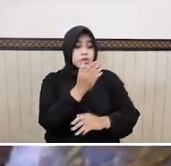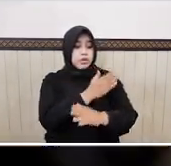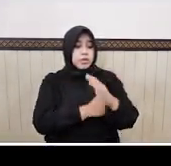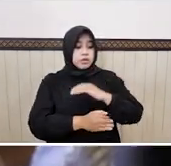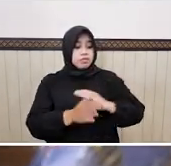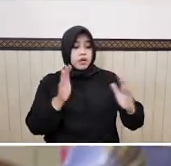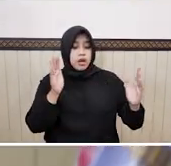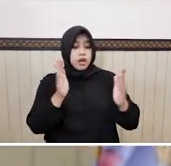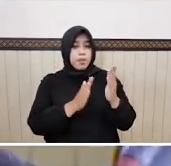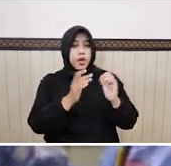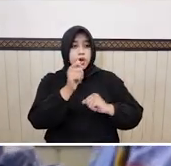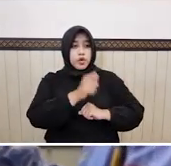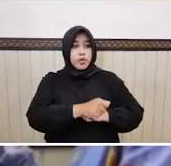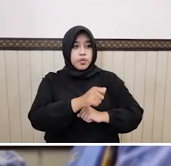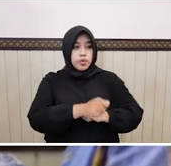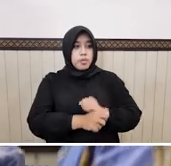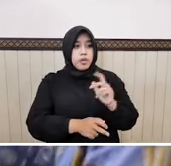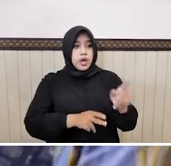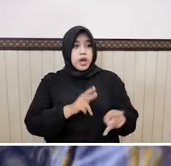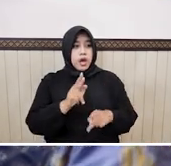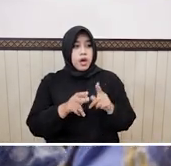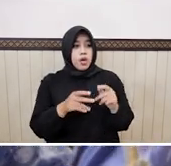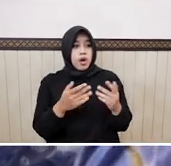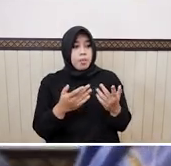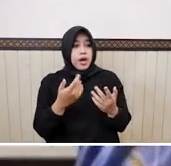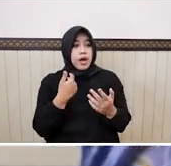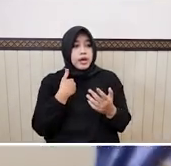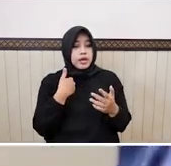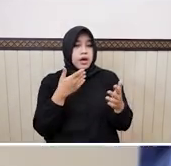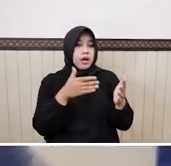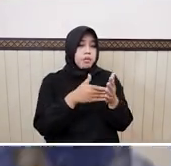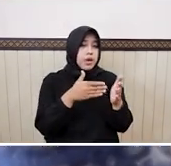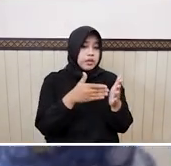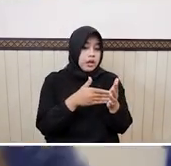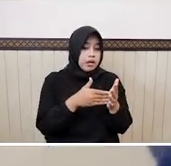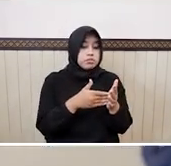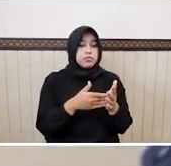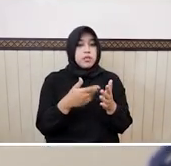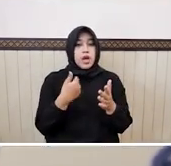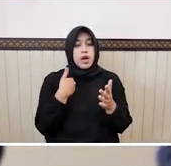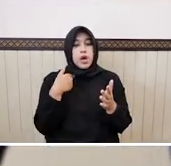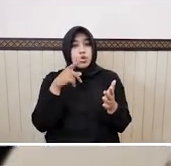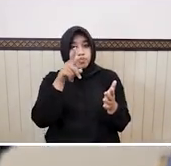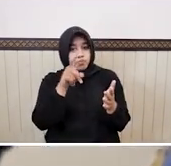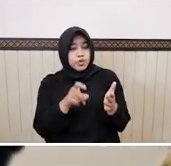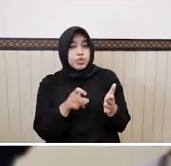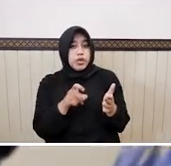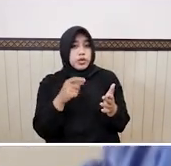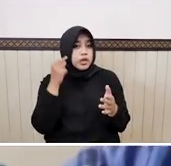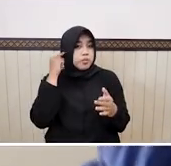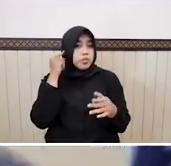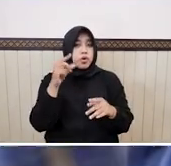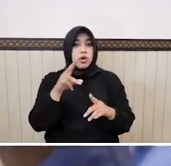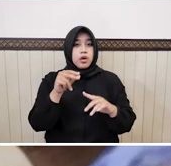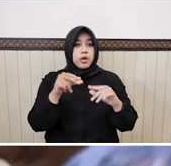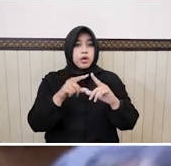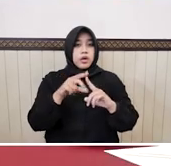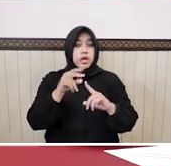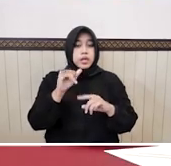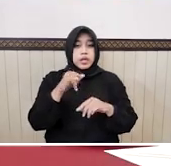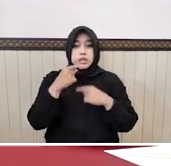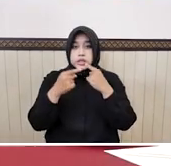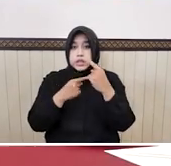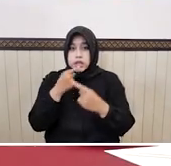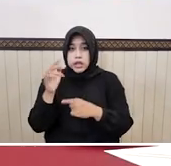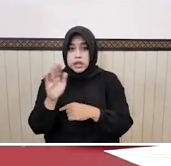yang berhadapan dengan hukum ya kalau terkait ada ada hambatan dustrus ada kebutuhan bu Ratih cerita enggak ke